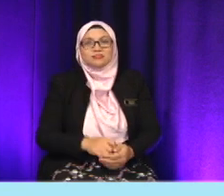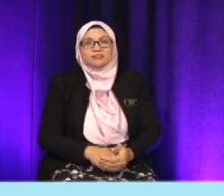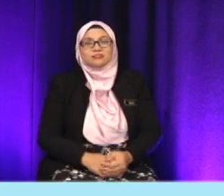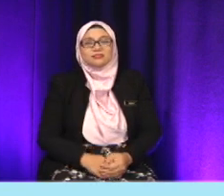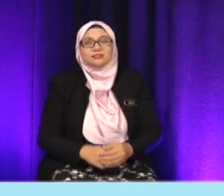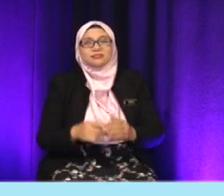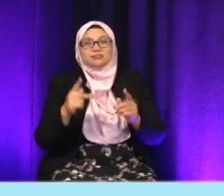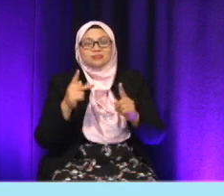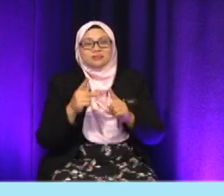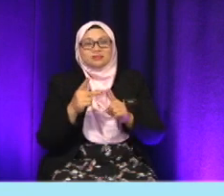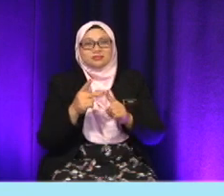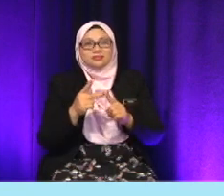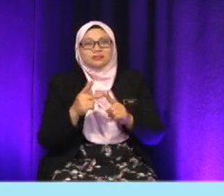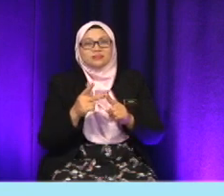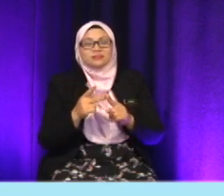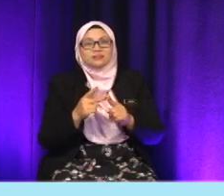melaksanakan